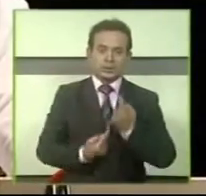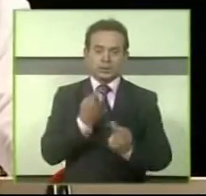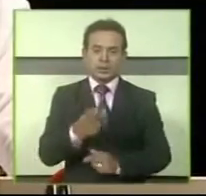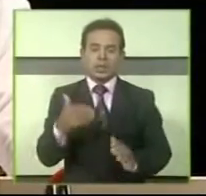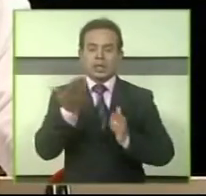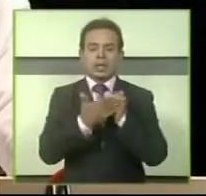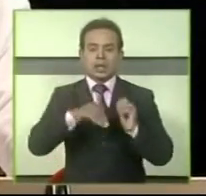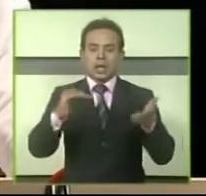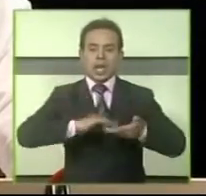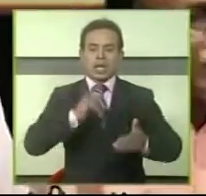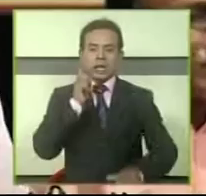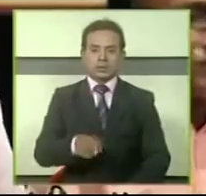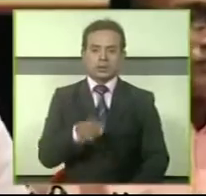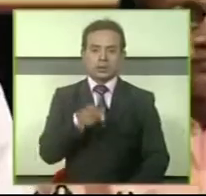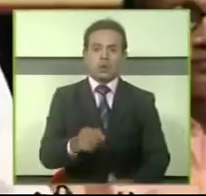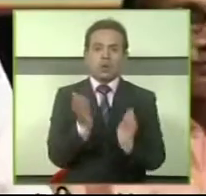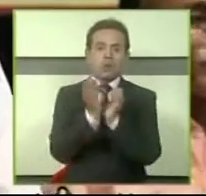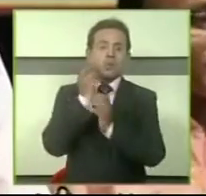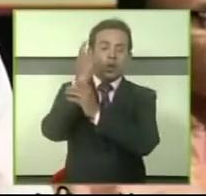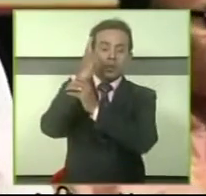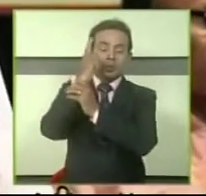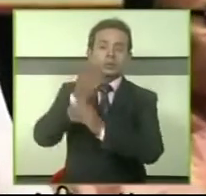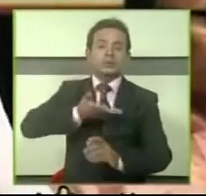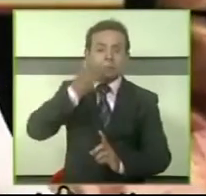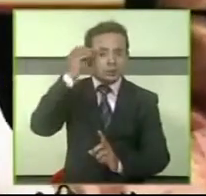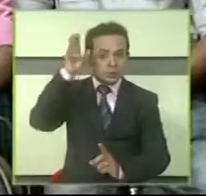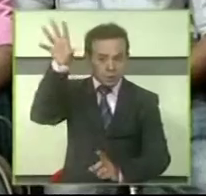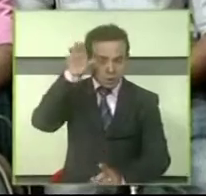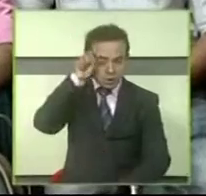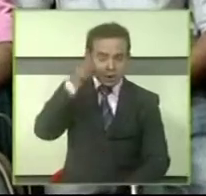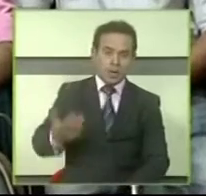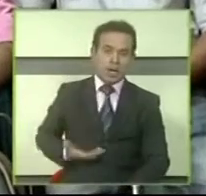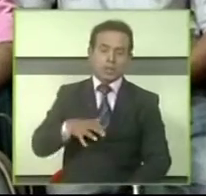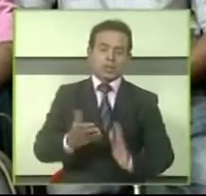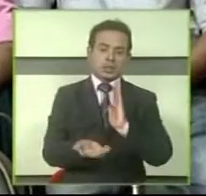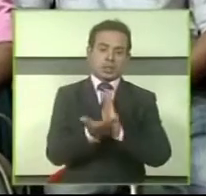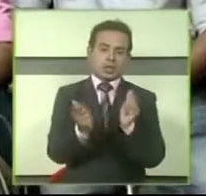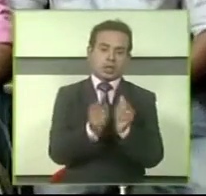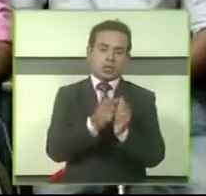ও বঙ্গবন্ধুর লালিত স্বপ্ন বাস্তবায়নে সকলকে ঐক্যবদ্ধ থাকার আহ্বান জানান।